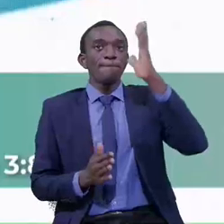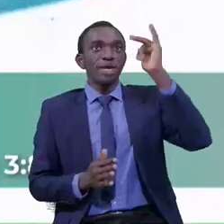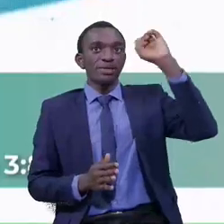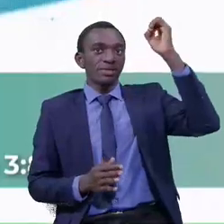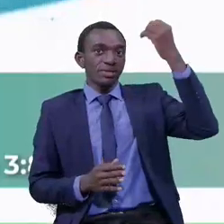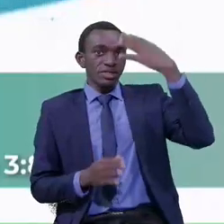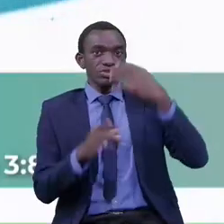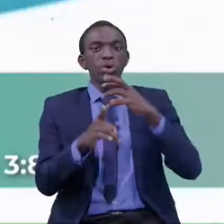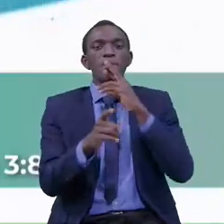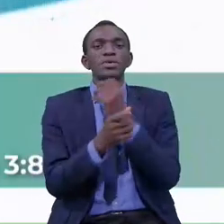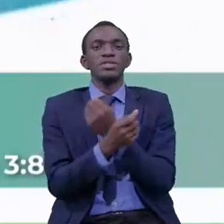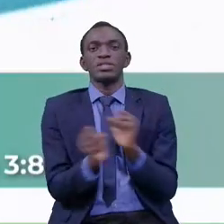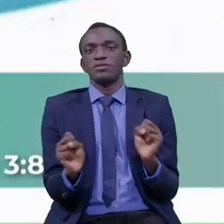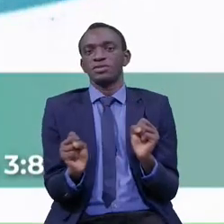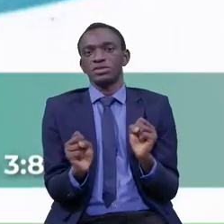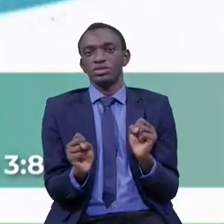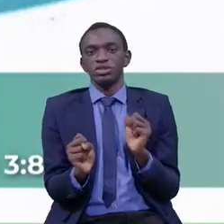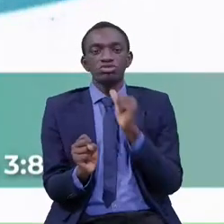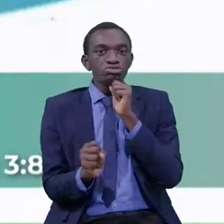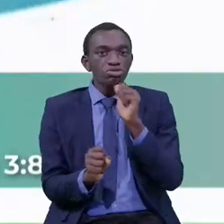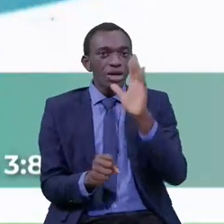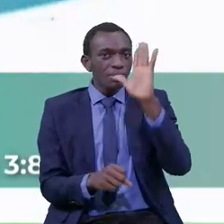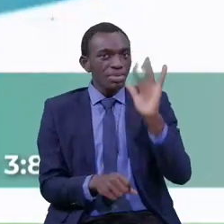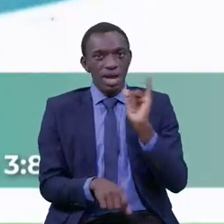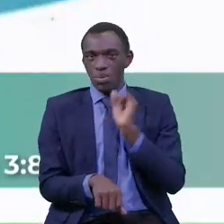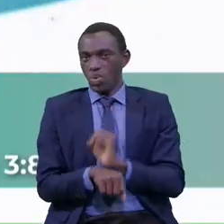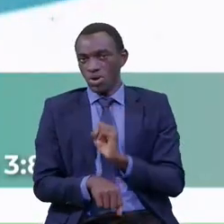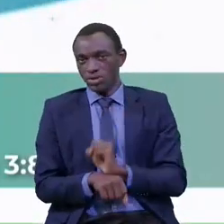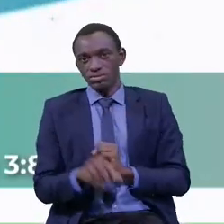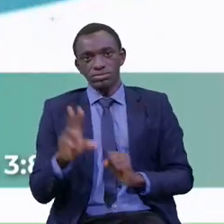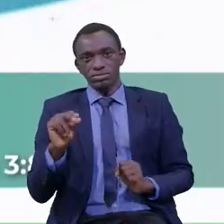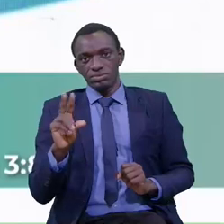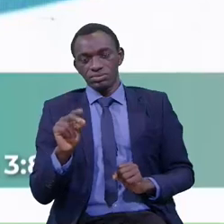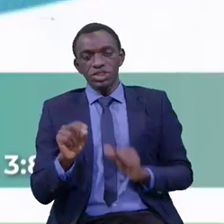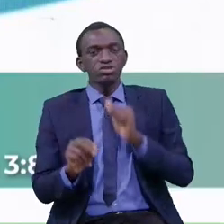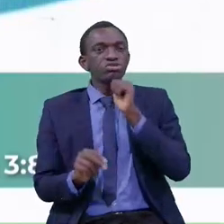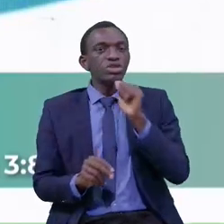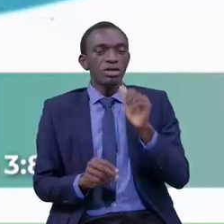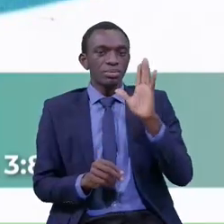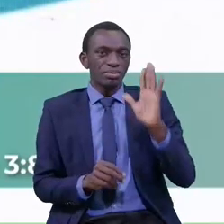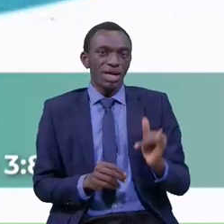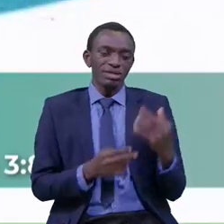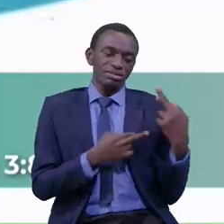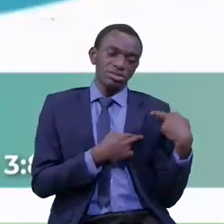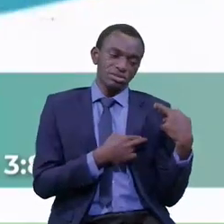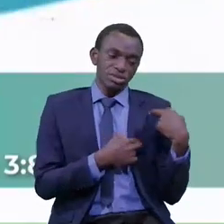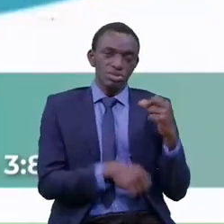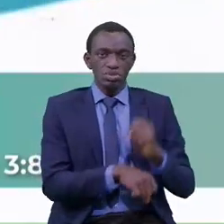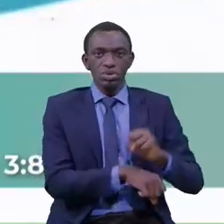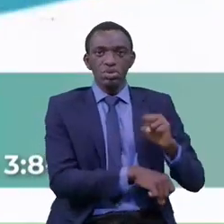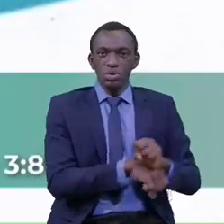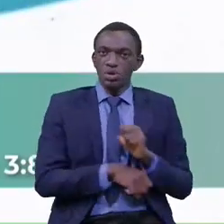œuvres. Ce n'est pas par les activités. Ce n'est pas par le devoir. Ce n'est pas par